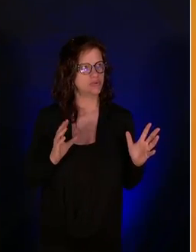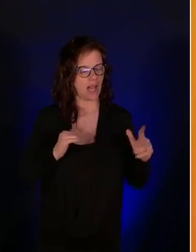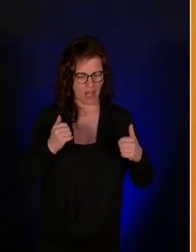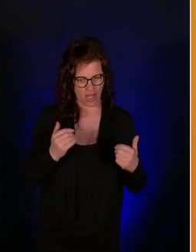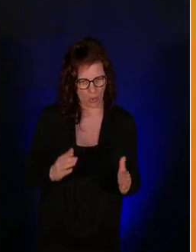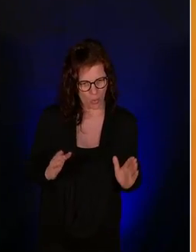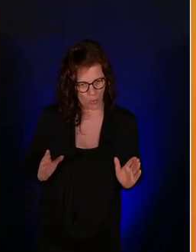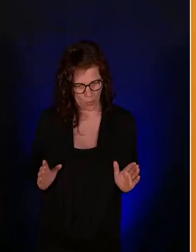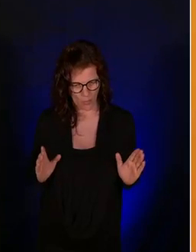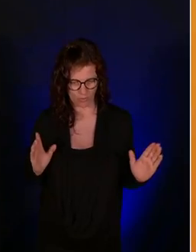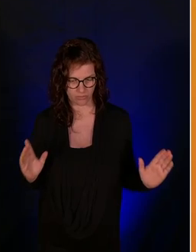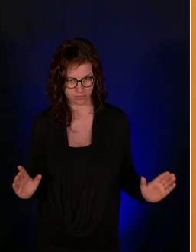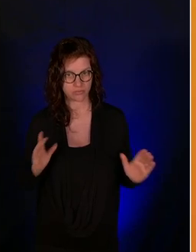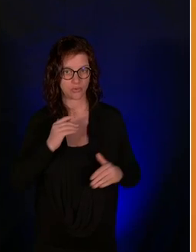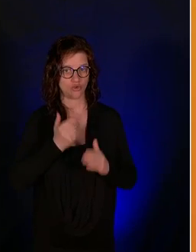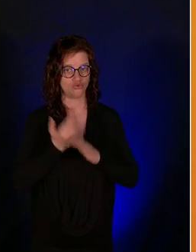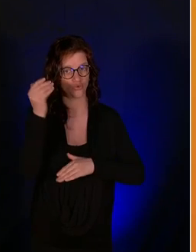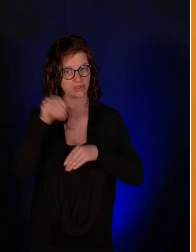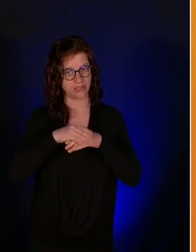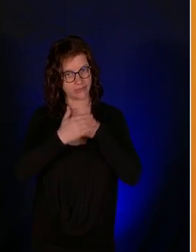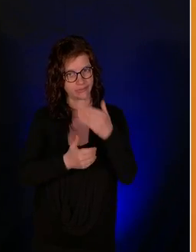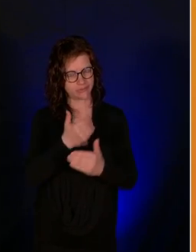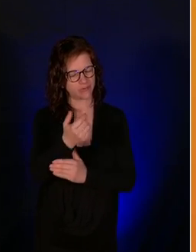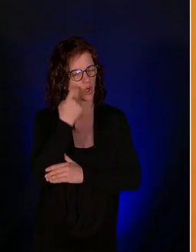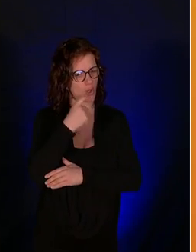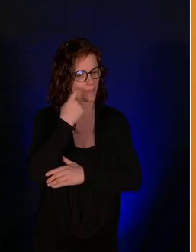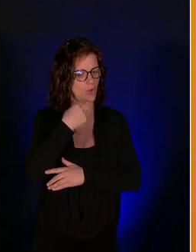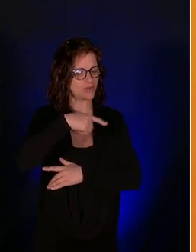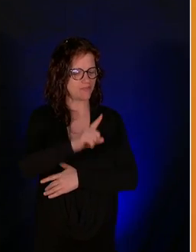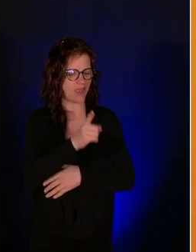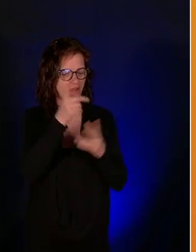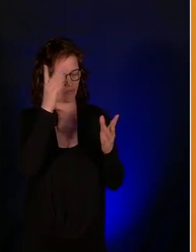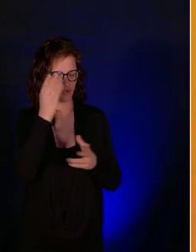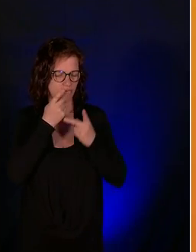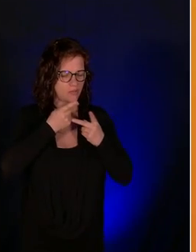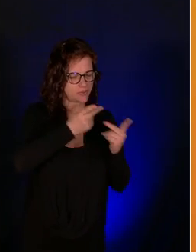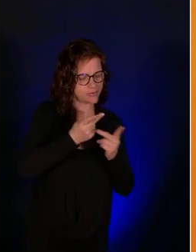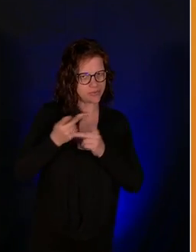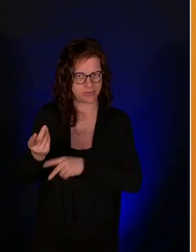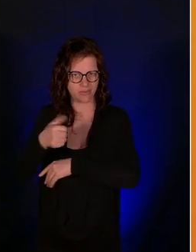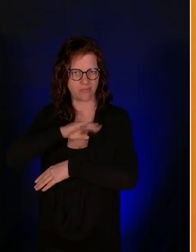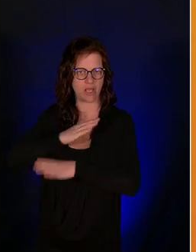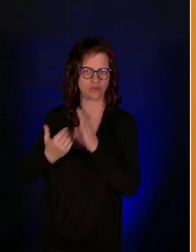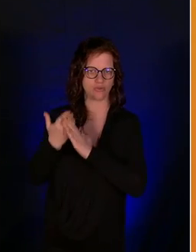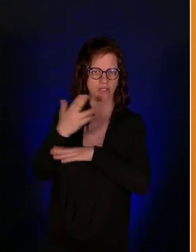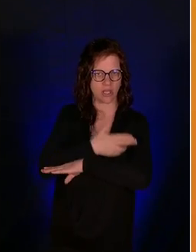Alors, avant de vous commenter le déroulé de la journée, j'avais deux petites annonces à vous faire suite au Bureau du Congrès ce